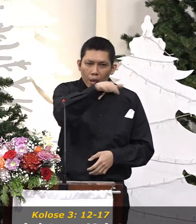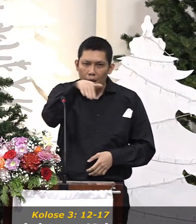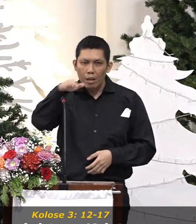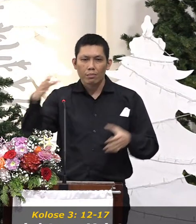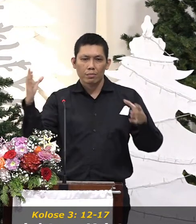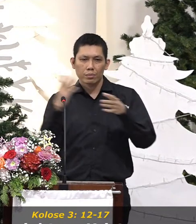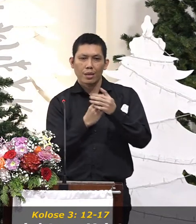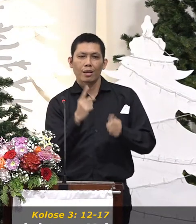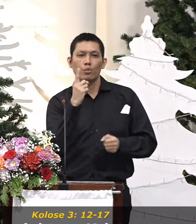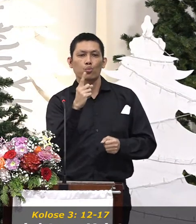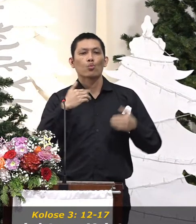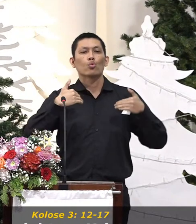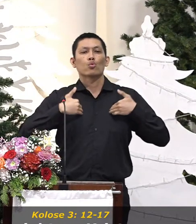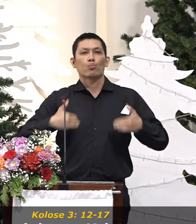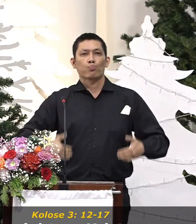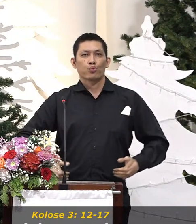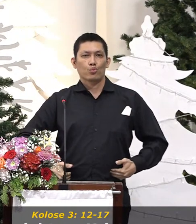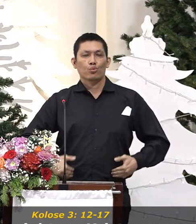menjadi satu tubuh,